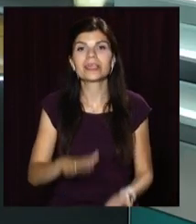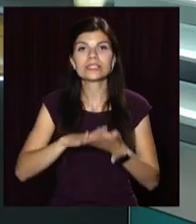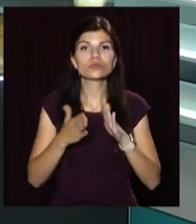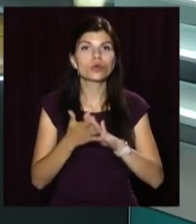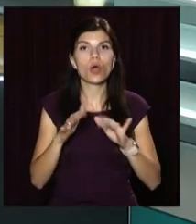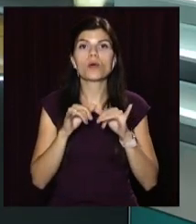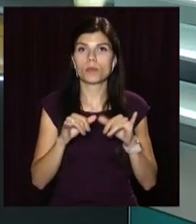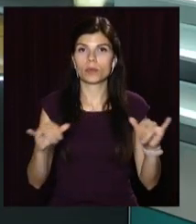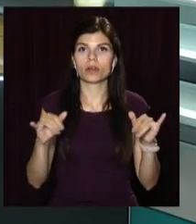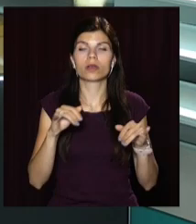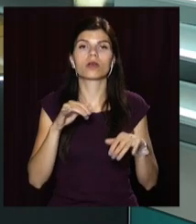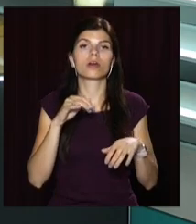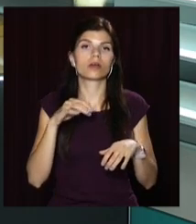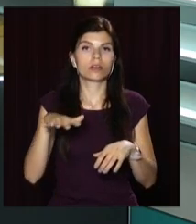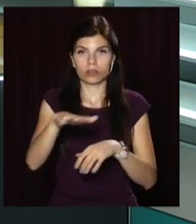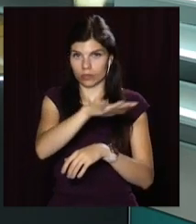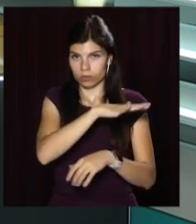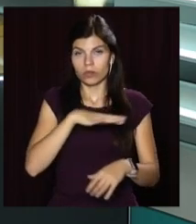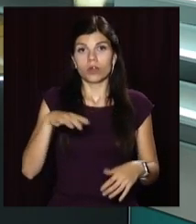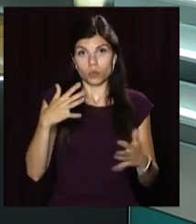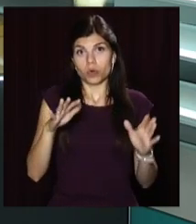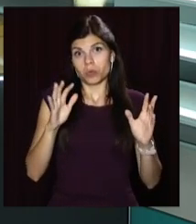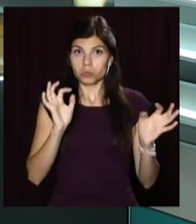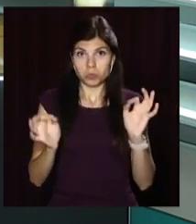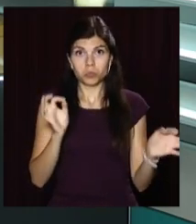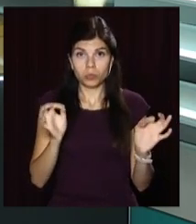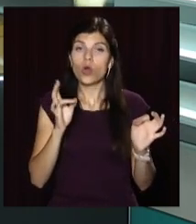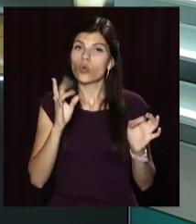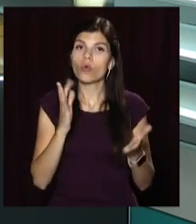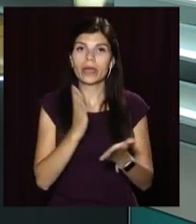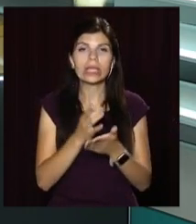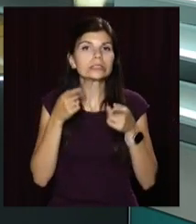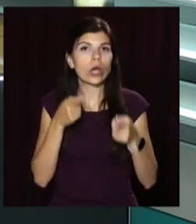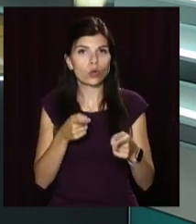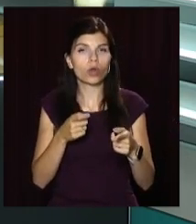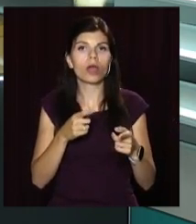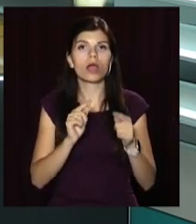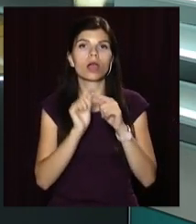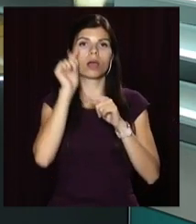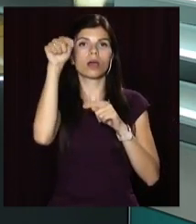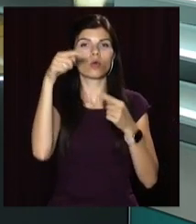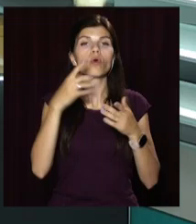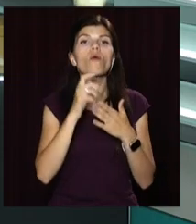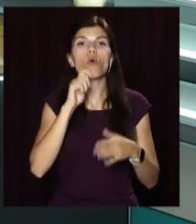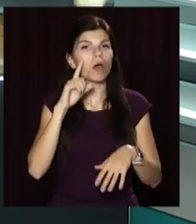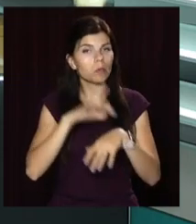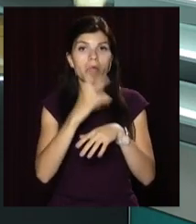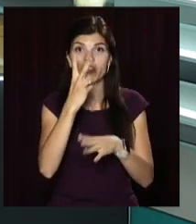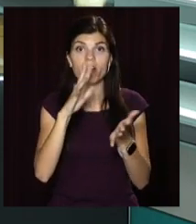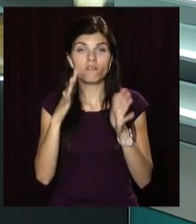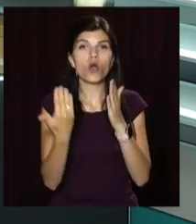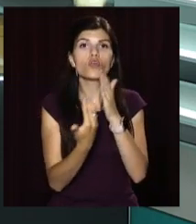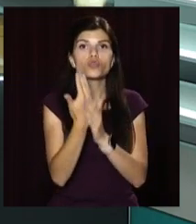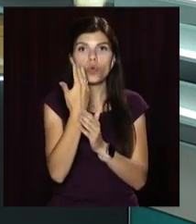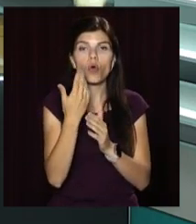Ситуація з поширенням недуги всередині країни стабілізувалася, проте існує загроза ззовні. В Україні зафіксували два випадки